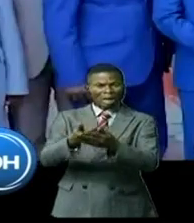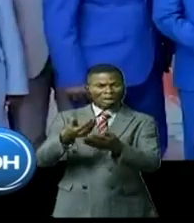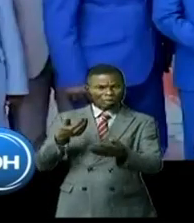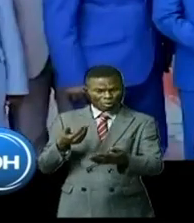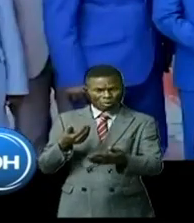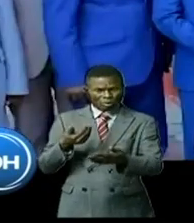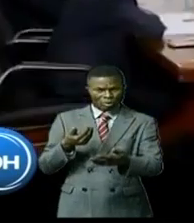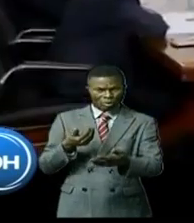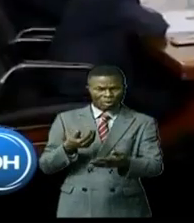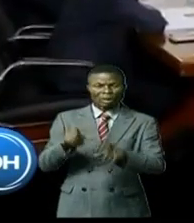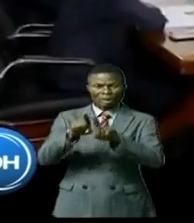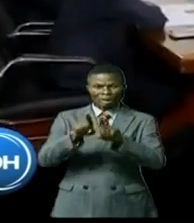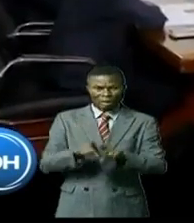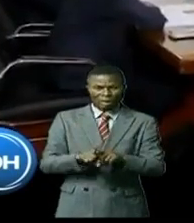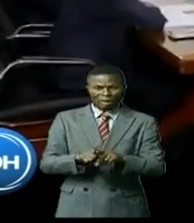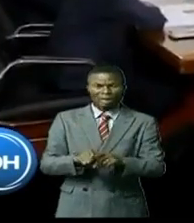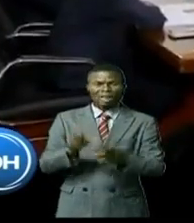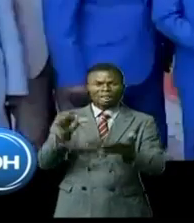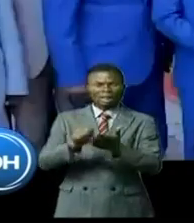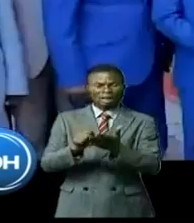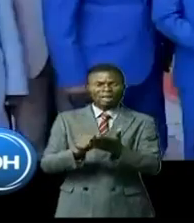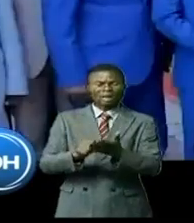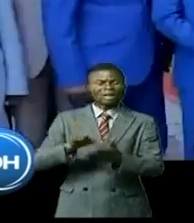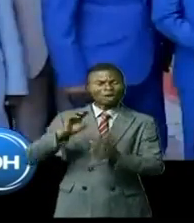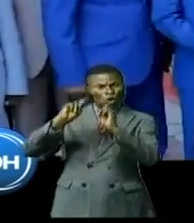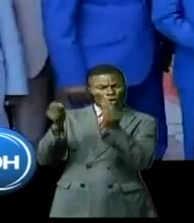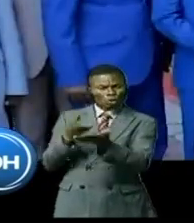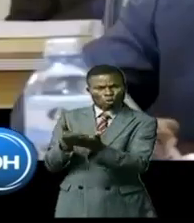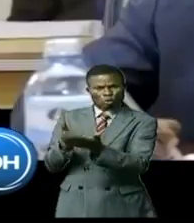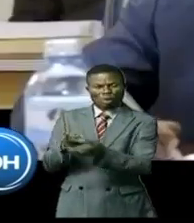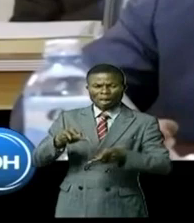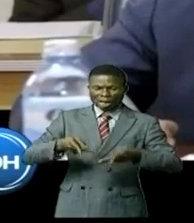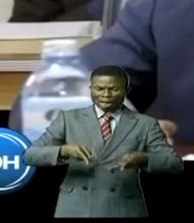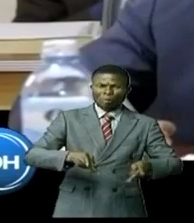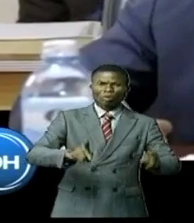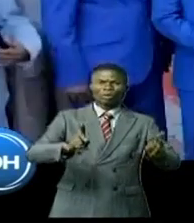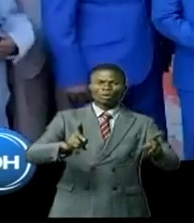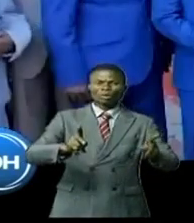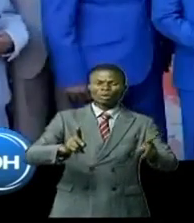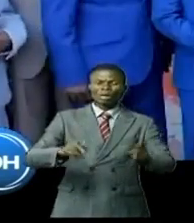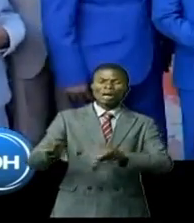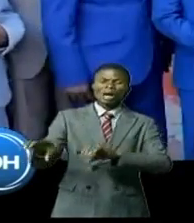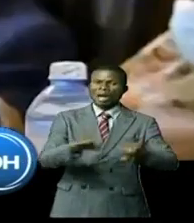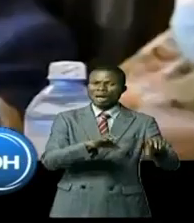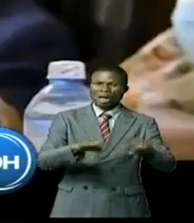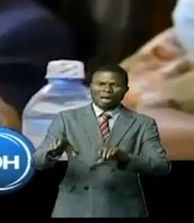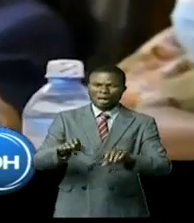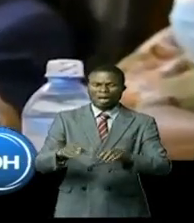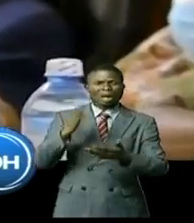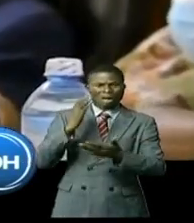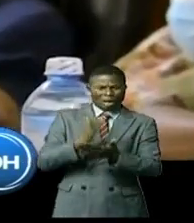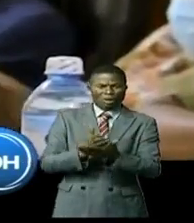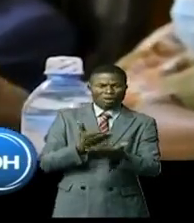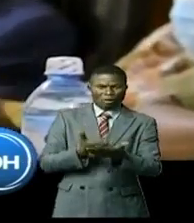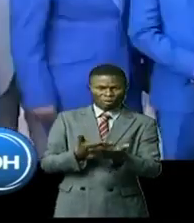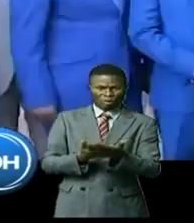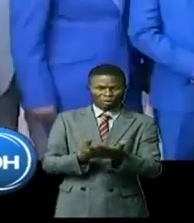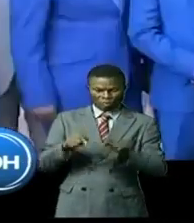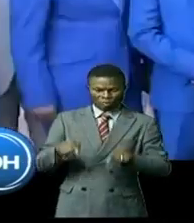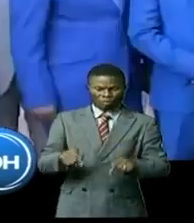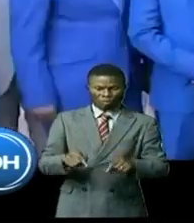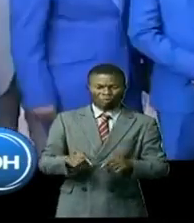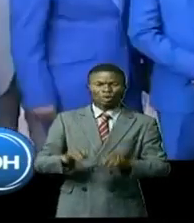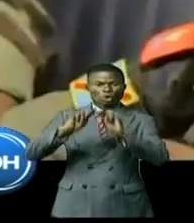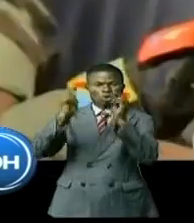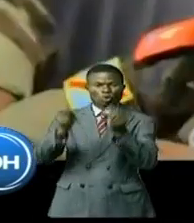le monitoring de l'alerte de Codeco pour permettre à ce que les exactions soient stoppées. Croyons qu'à ce jour, la Codeco